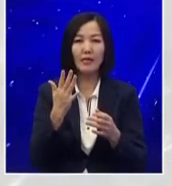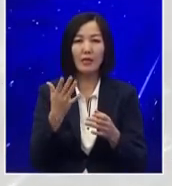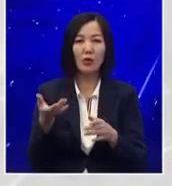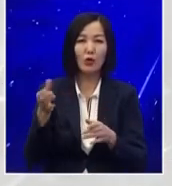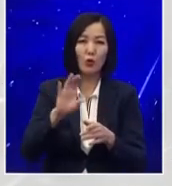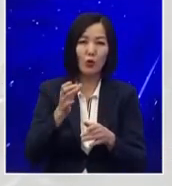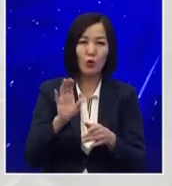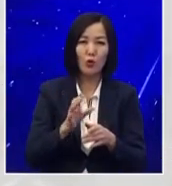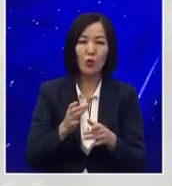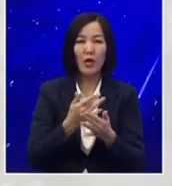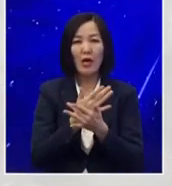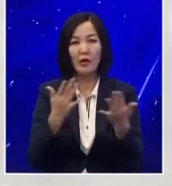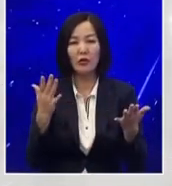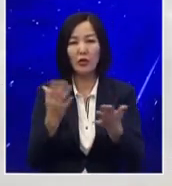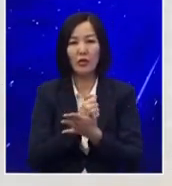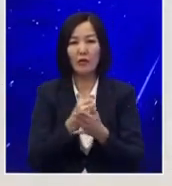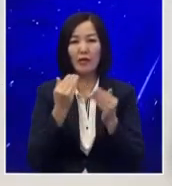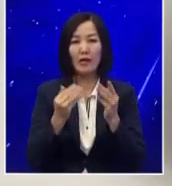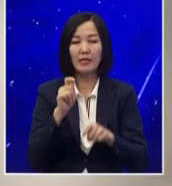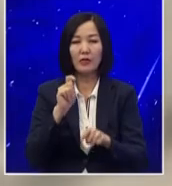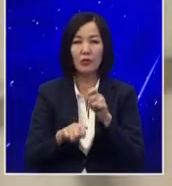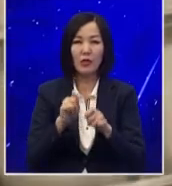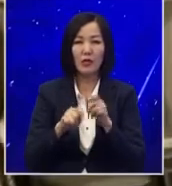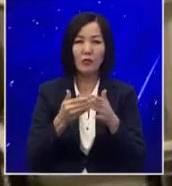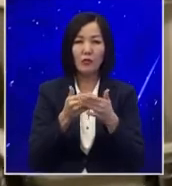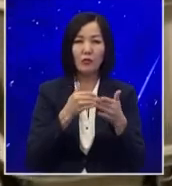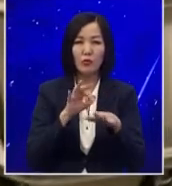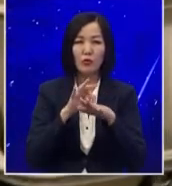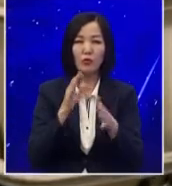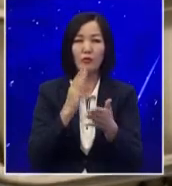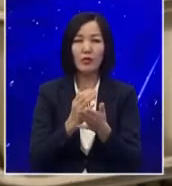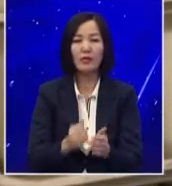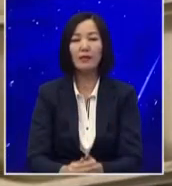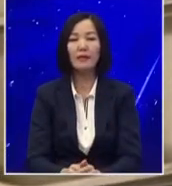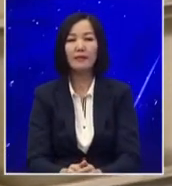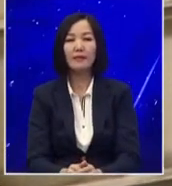құралдары табылды. Қазір осы іске қатысты сот алды тергеу жұмыстары жүргізіліп жатыр.